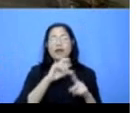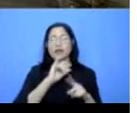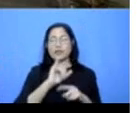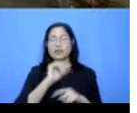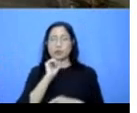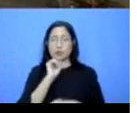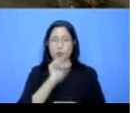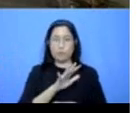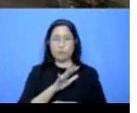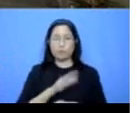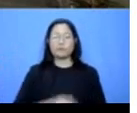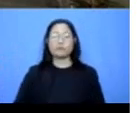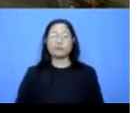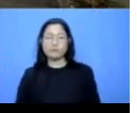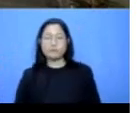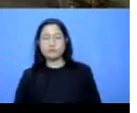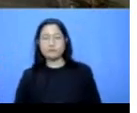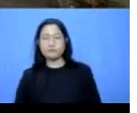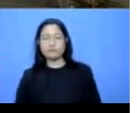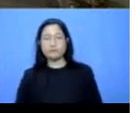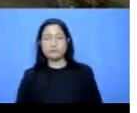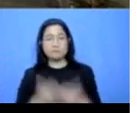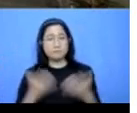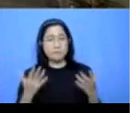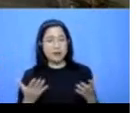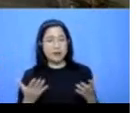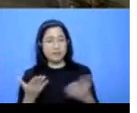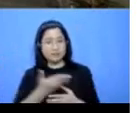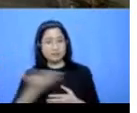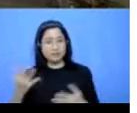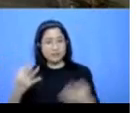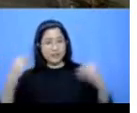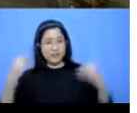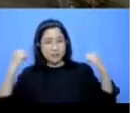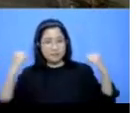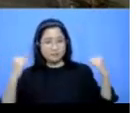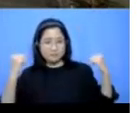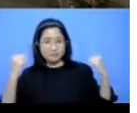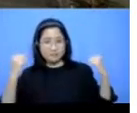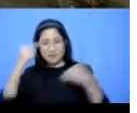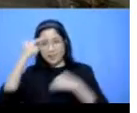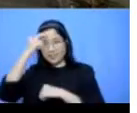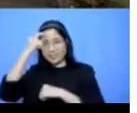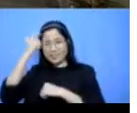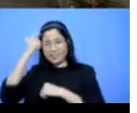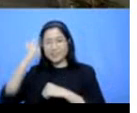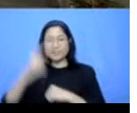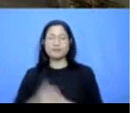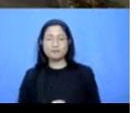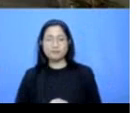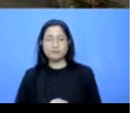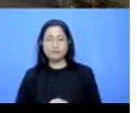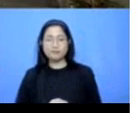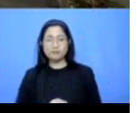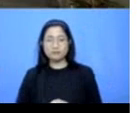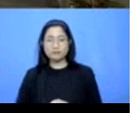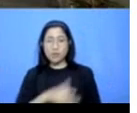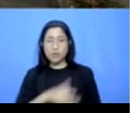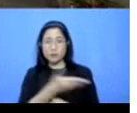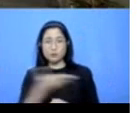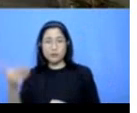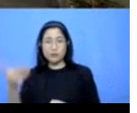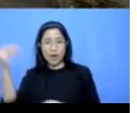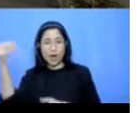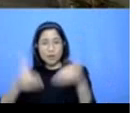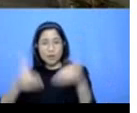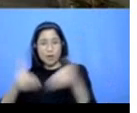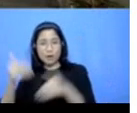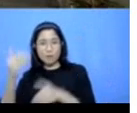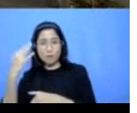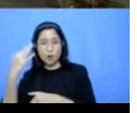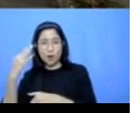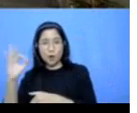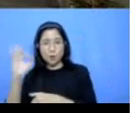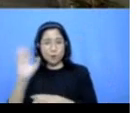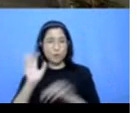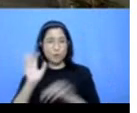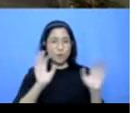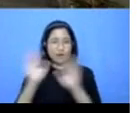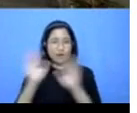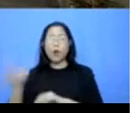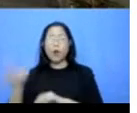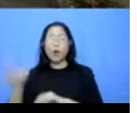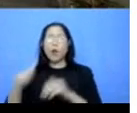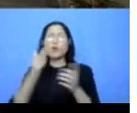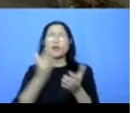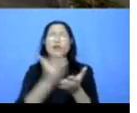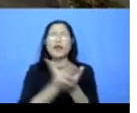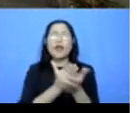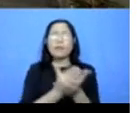Oke, gimana, kita sudah siap belajar? Nah, ini saya juga melihat banyak yang baru datang nih. Oke, nggak apa-apa Bapak Ibu, belum terlambat sama sekali